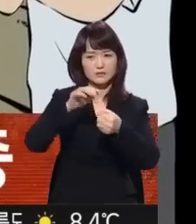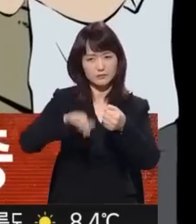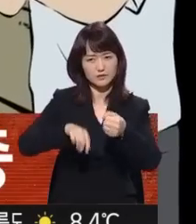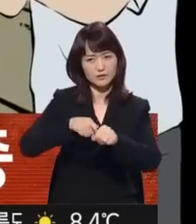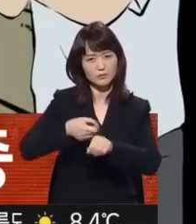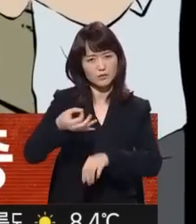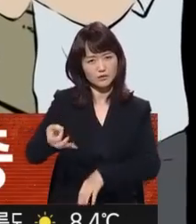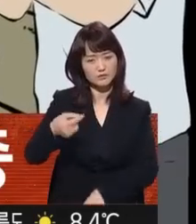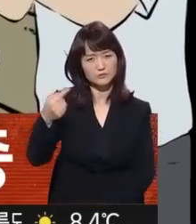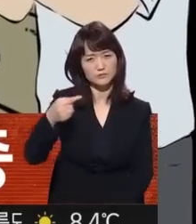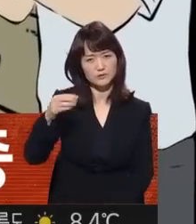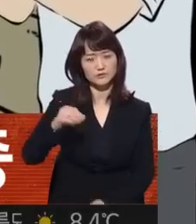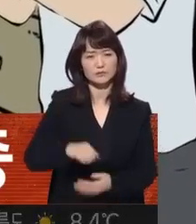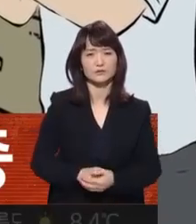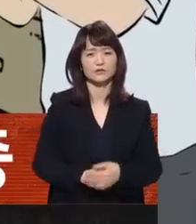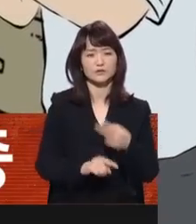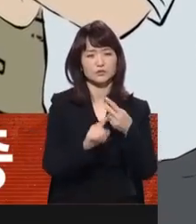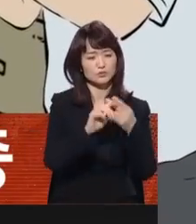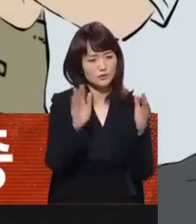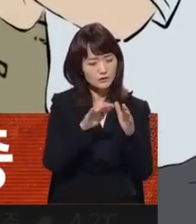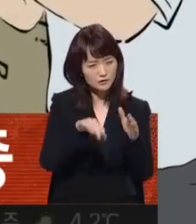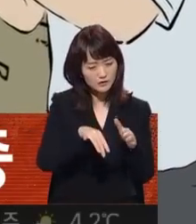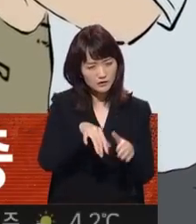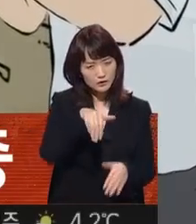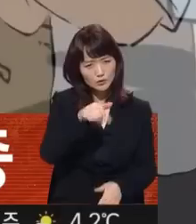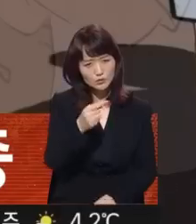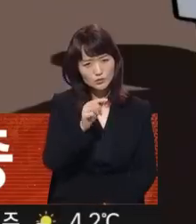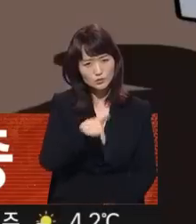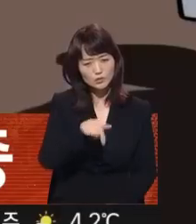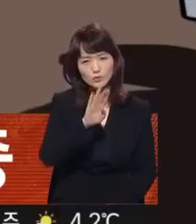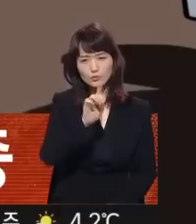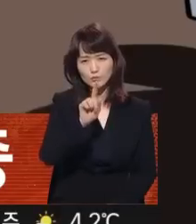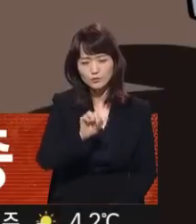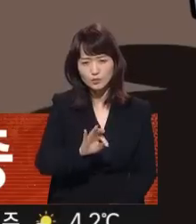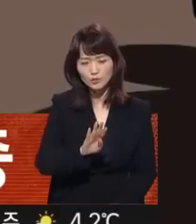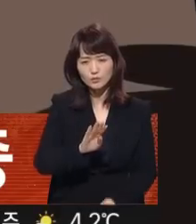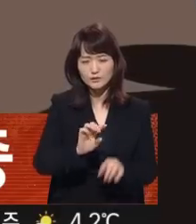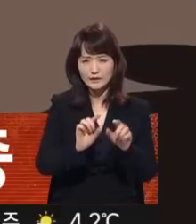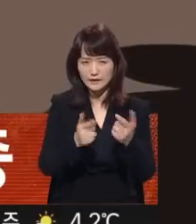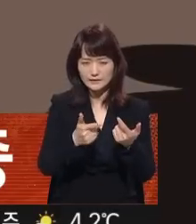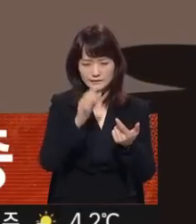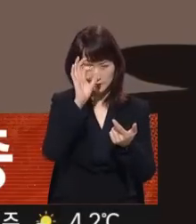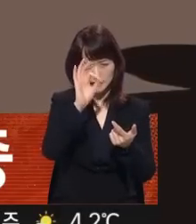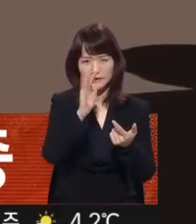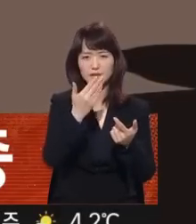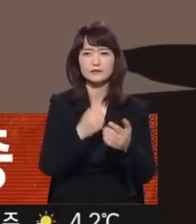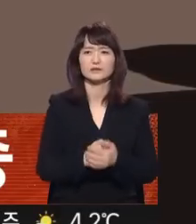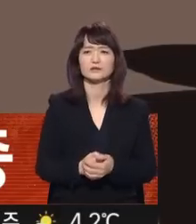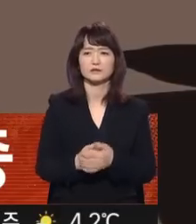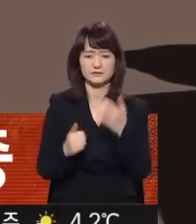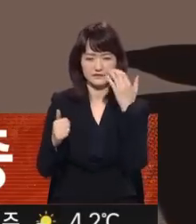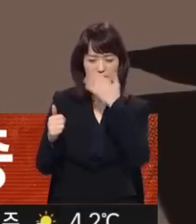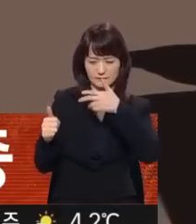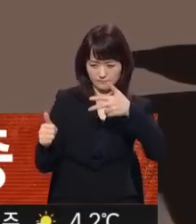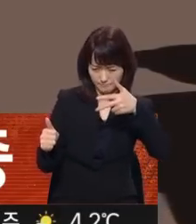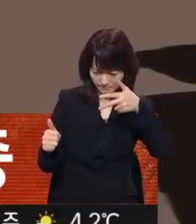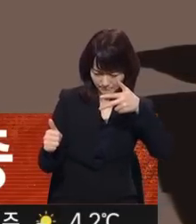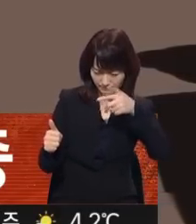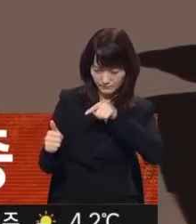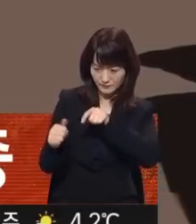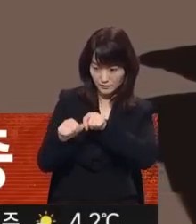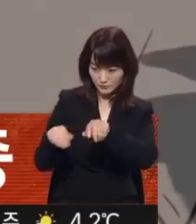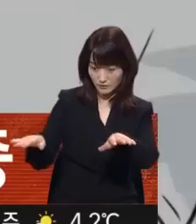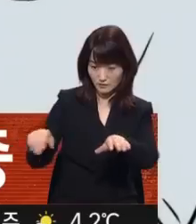중학생들이기 때문에 촉법인조다 봐야 되는데 사실은 그 성착취물이 된다 그러면 뭐 좀 더